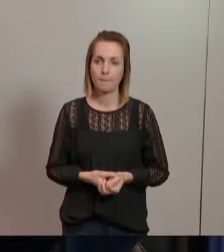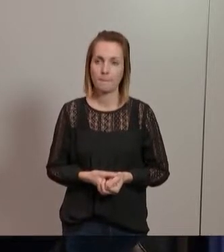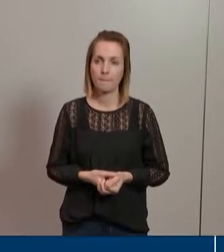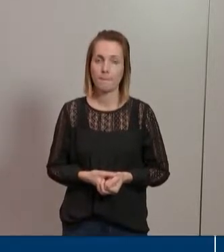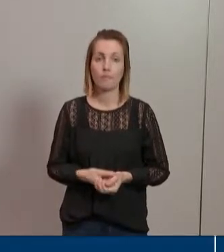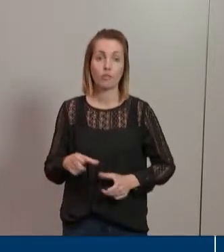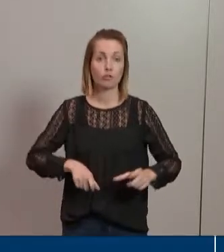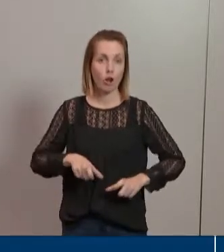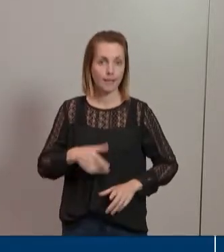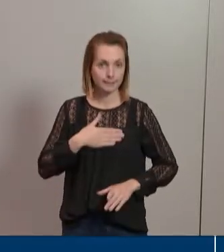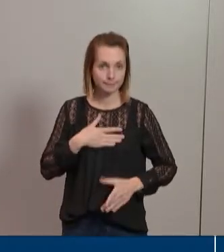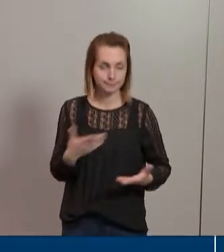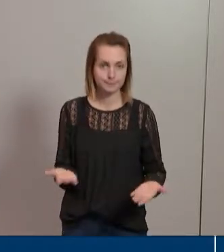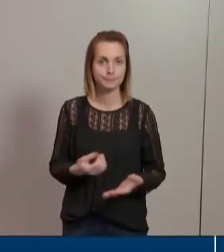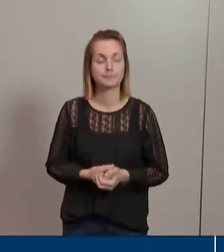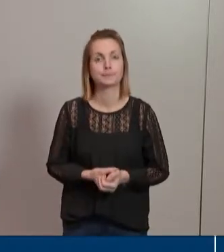Chers collègues,